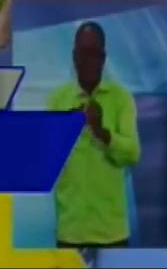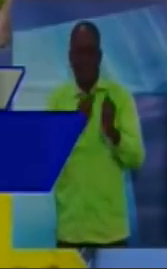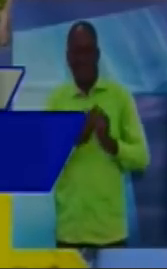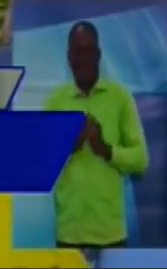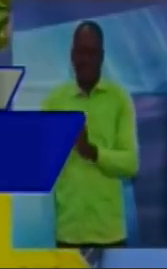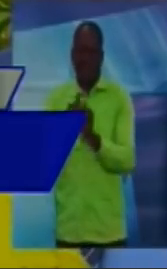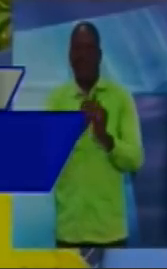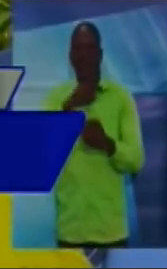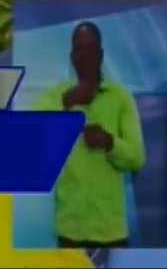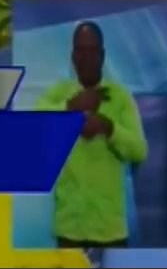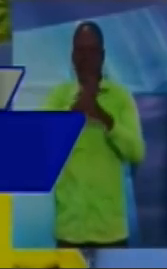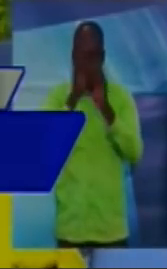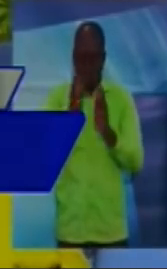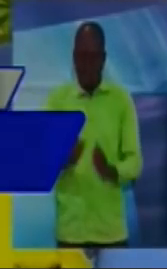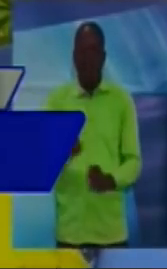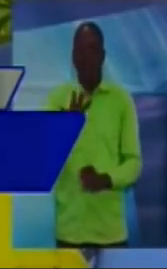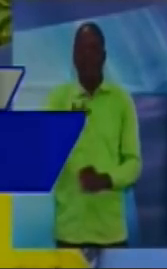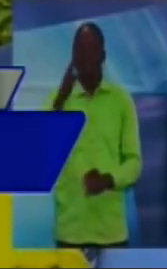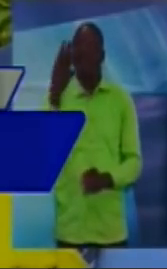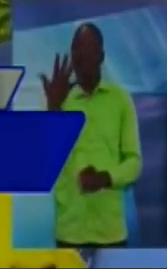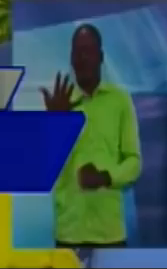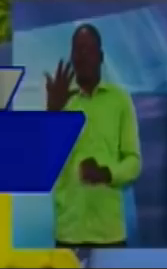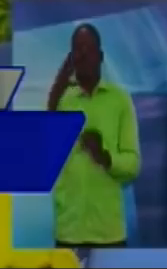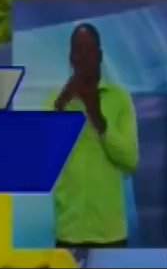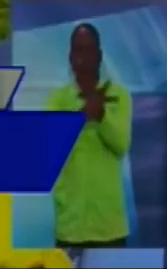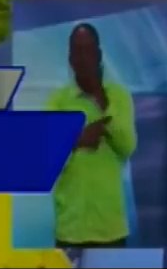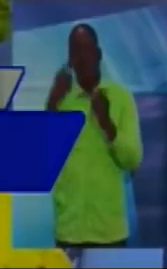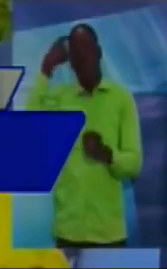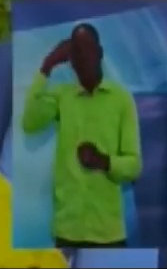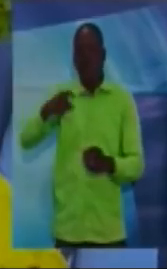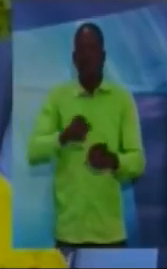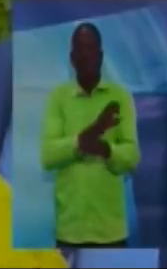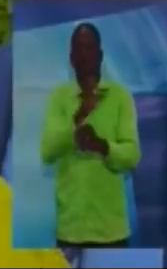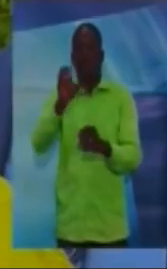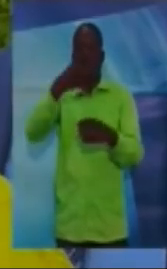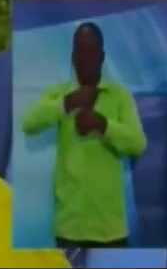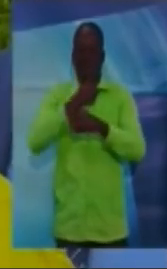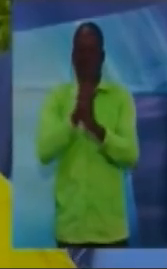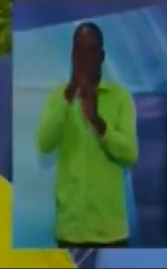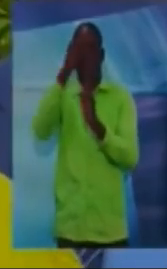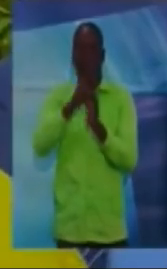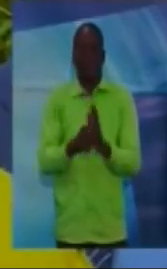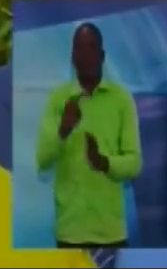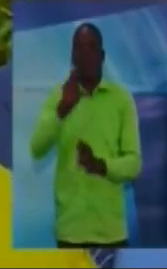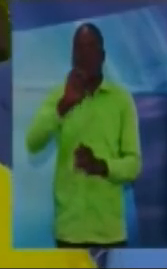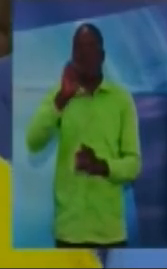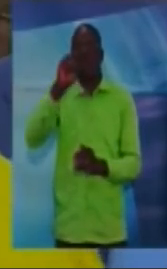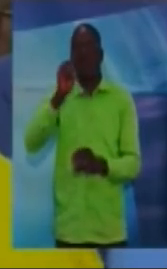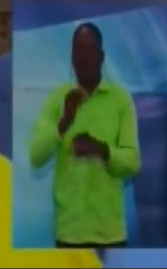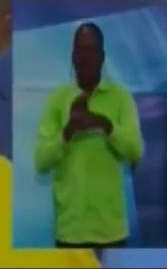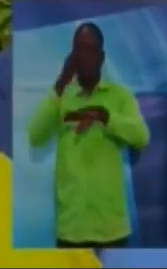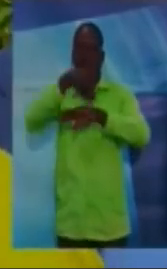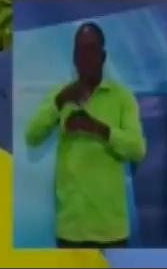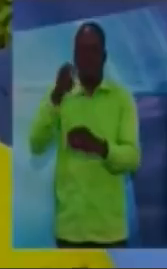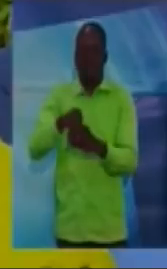l'ensemble des producteurs des 45 provinces pour renforcer leur production de mungbin à travers des semences